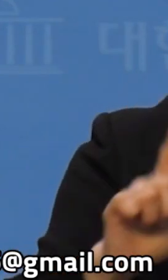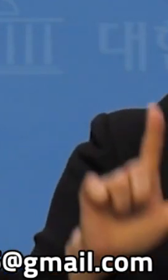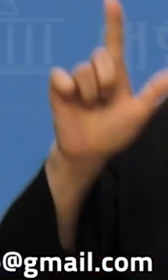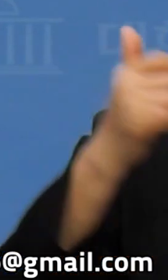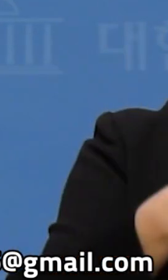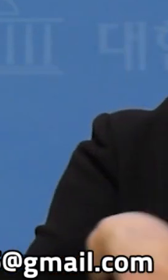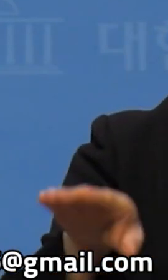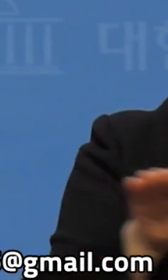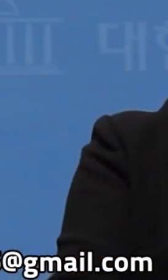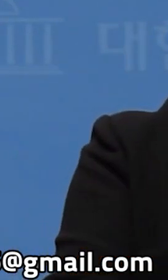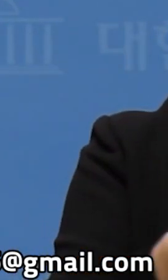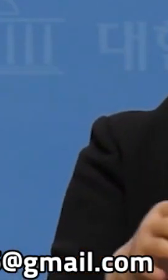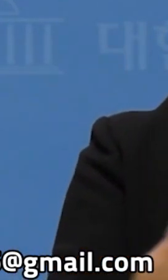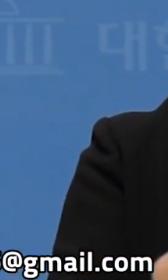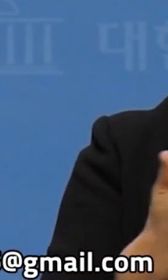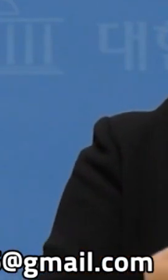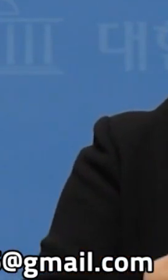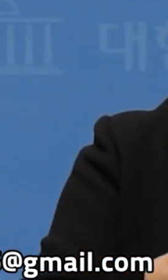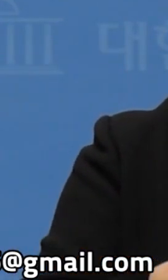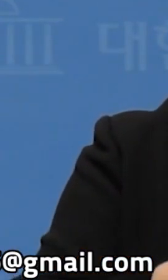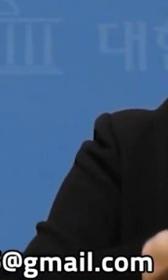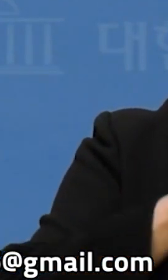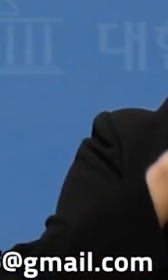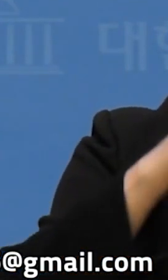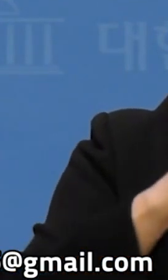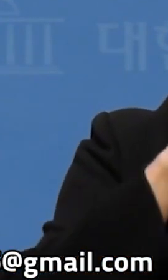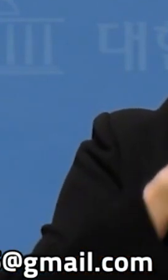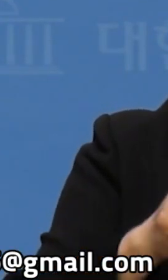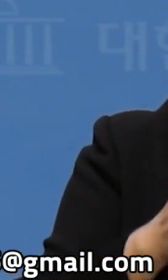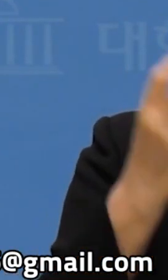26일에도 불출석하면 강제 소환을